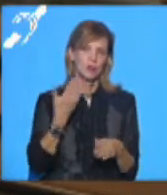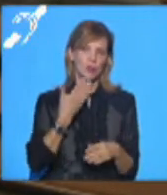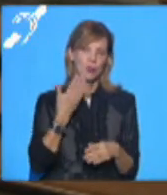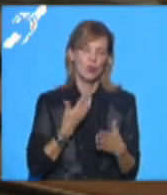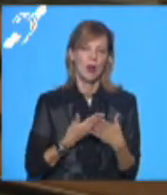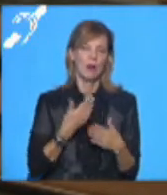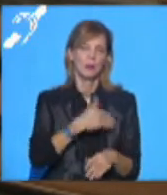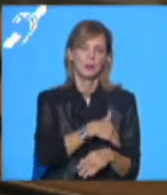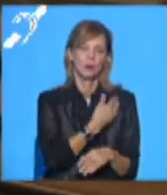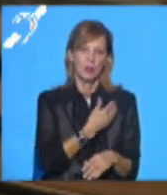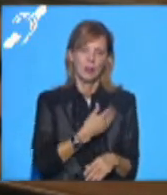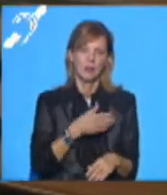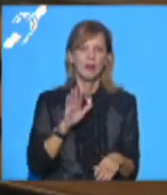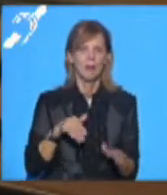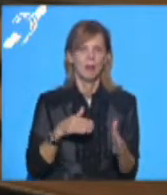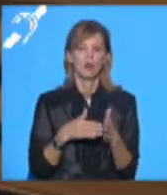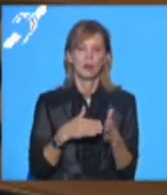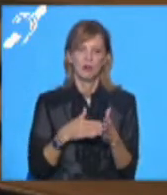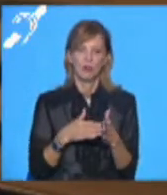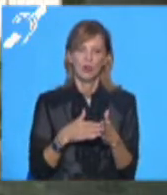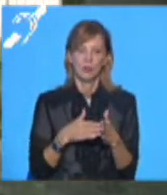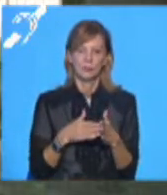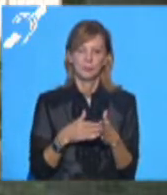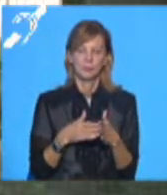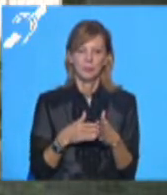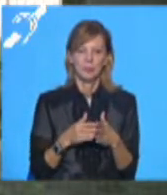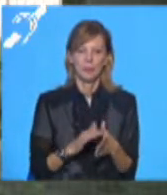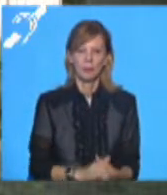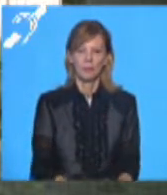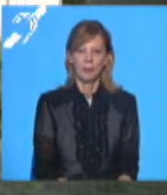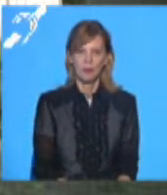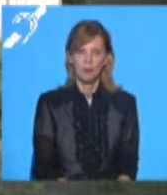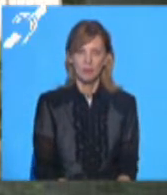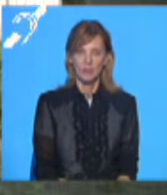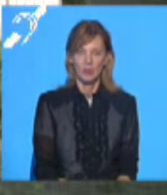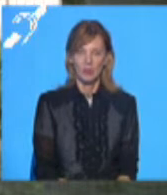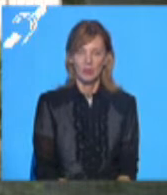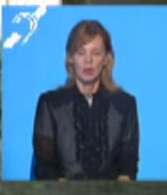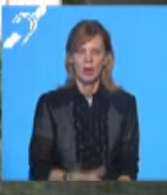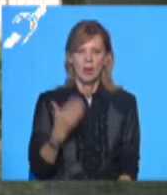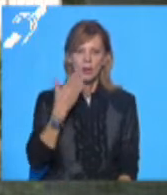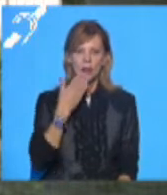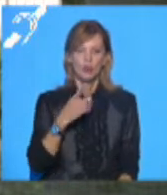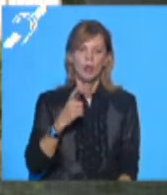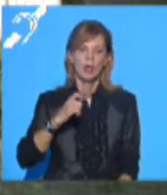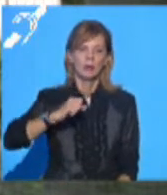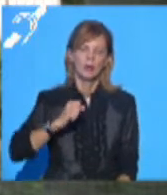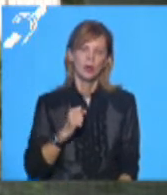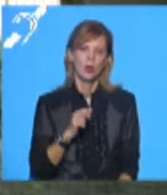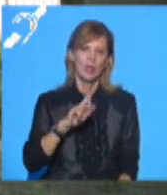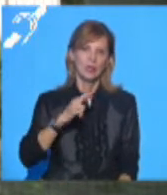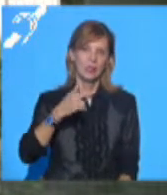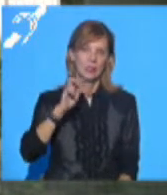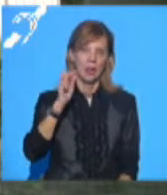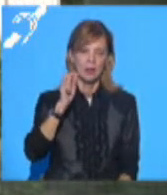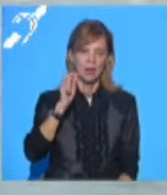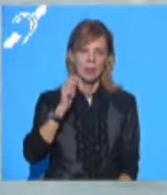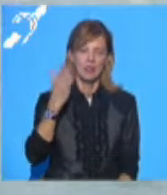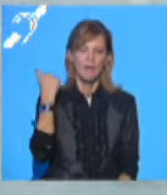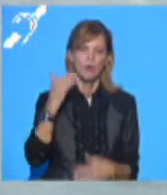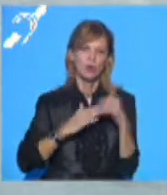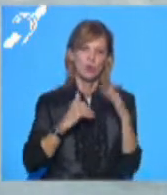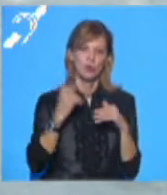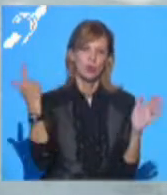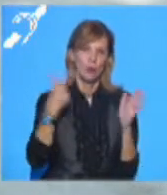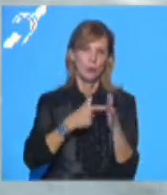pentru copii, că aveau nevoie, era nevoie de așa ceva. Școala din localitatea doljeană Rasta a fost construită în